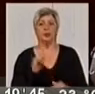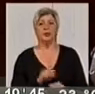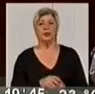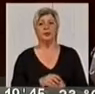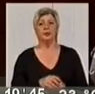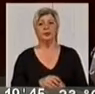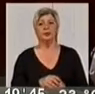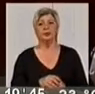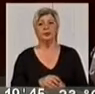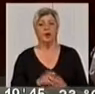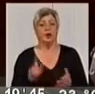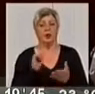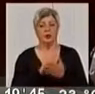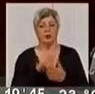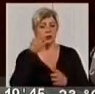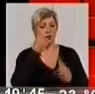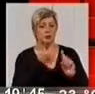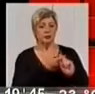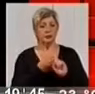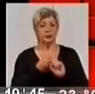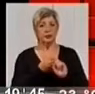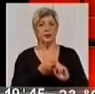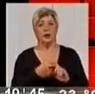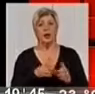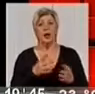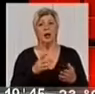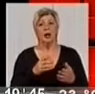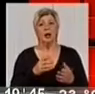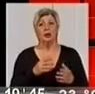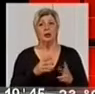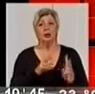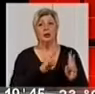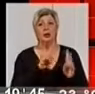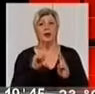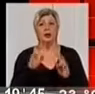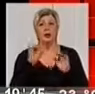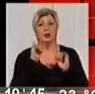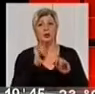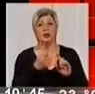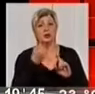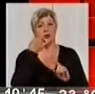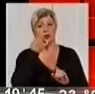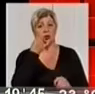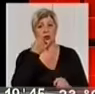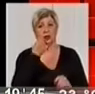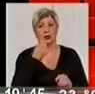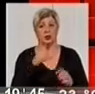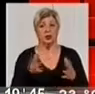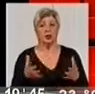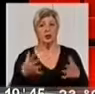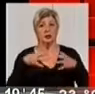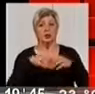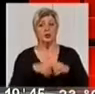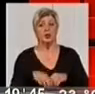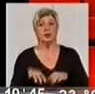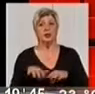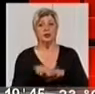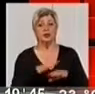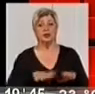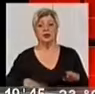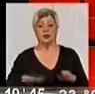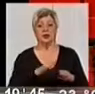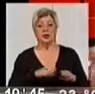є координати і контакт. А до речі, який у вас контакт з об'єднаними територіальними громадами? Час від часу